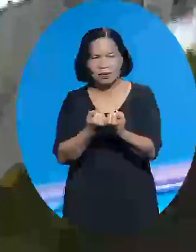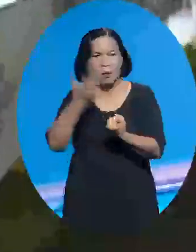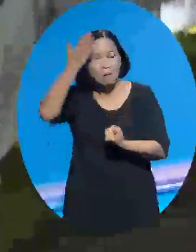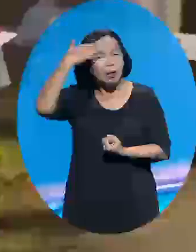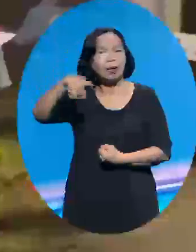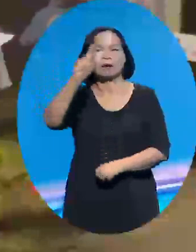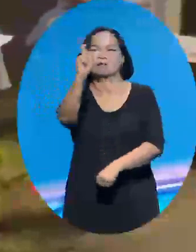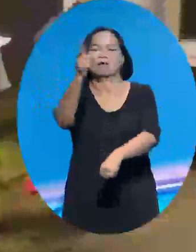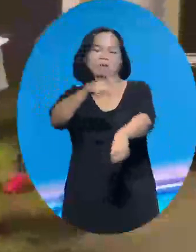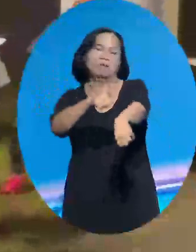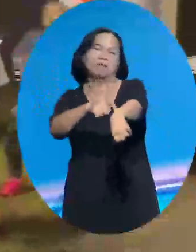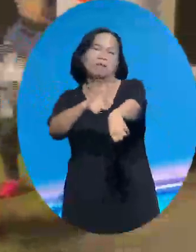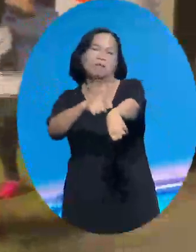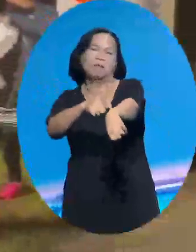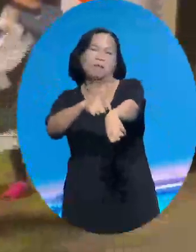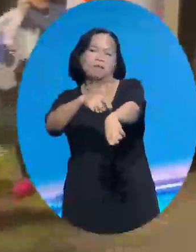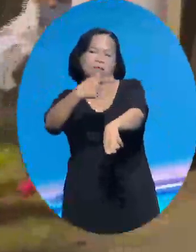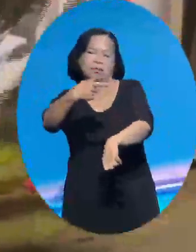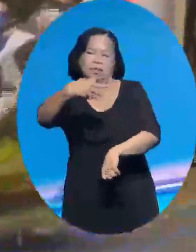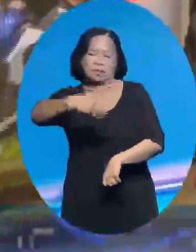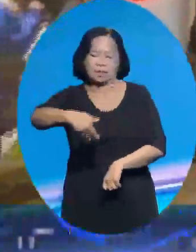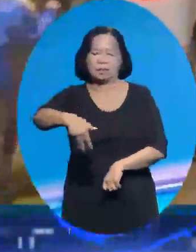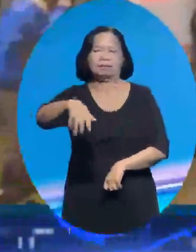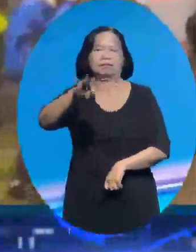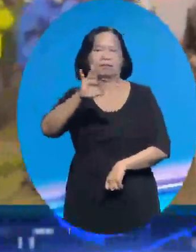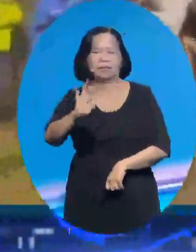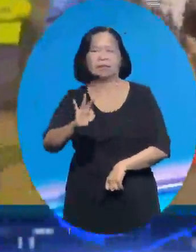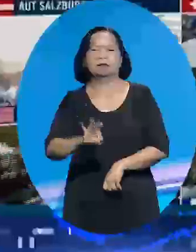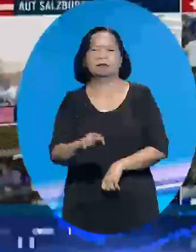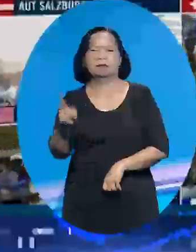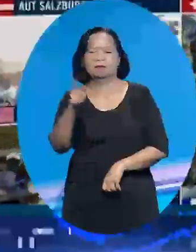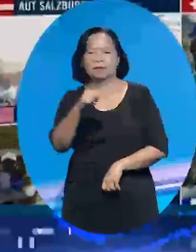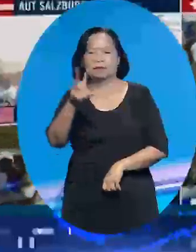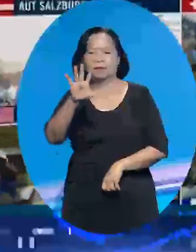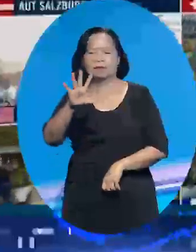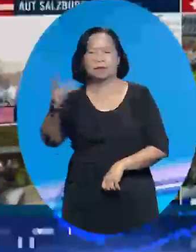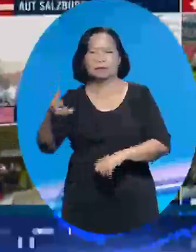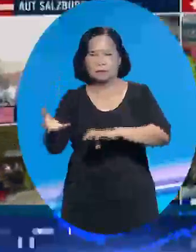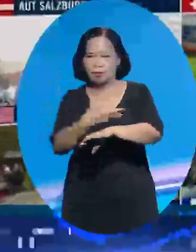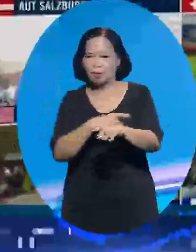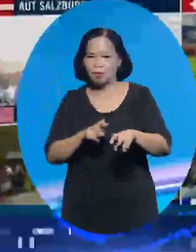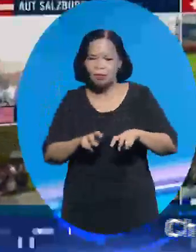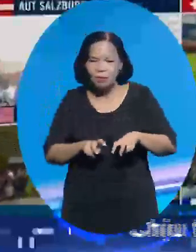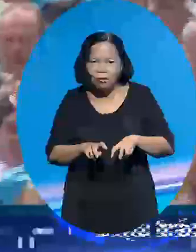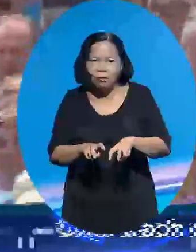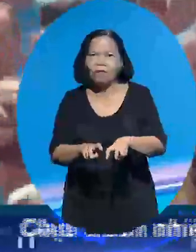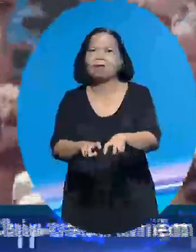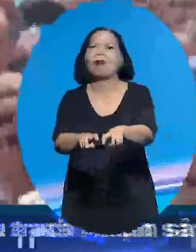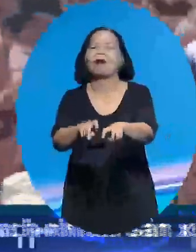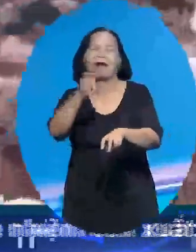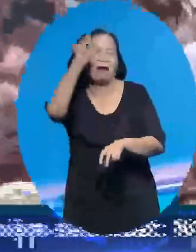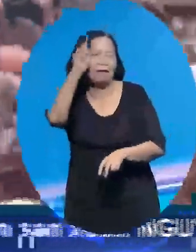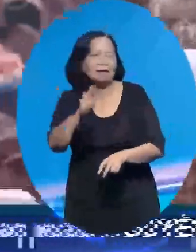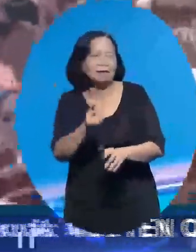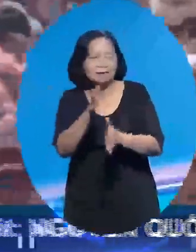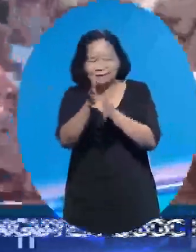đúng 11 giờ theo giờ GMT ở 158 quốc gia và vùng lãnh thổ. Đây là cuộc đua không có đích đến. Thay vào đó, sẽ có một